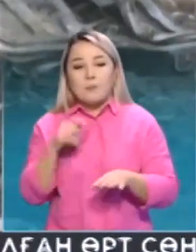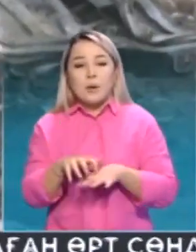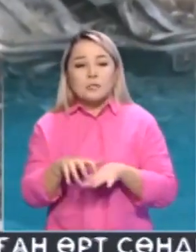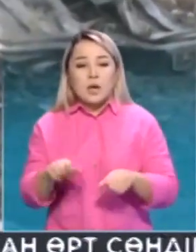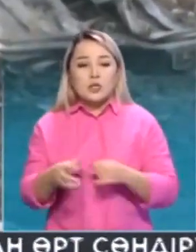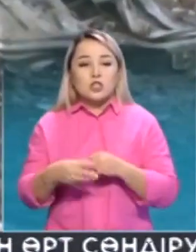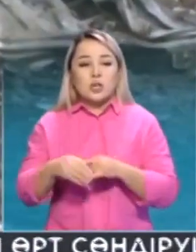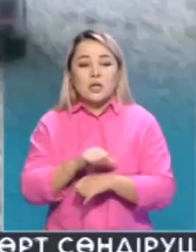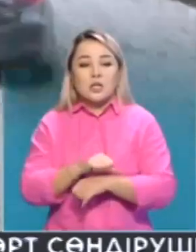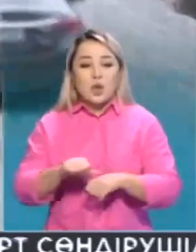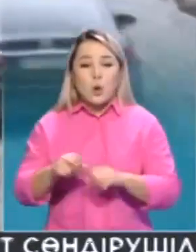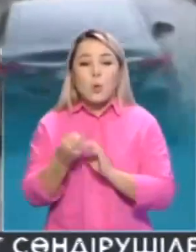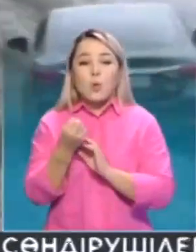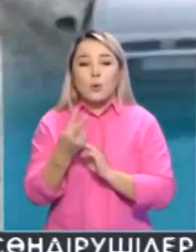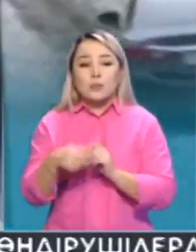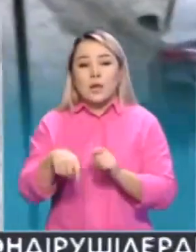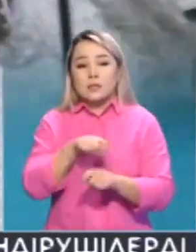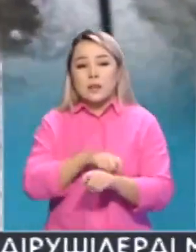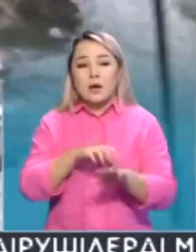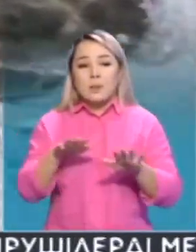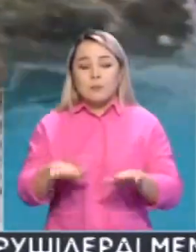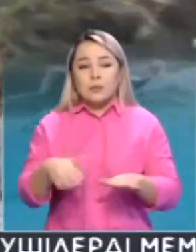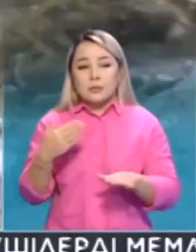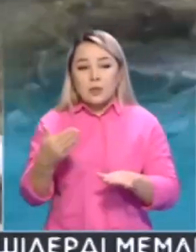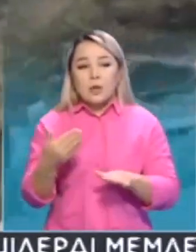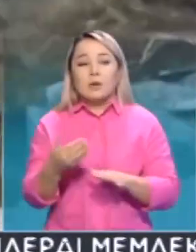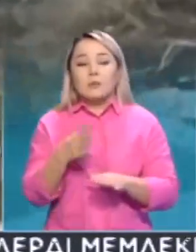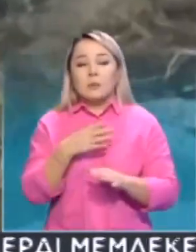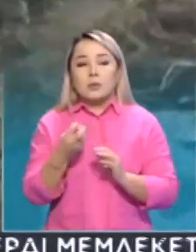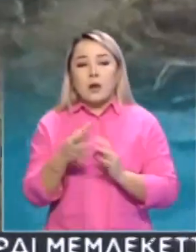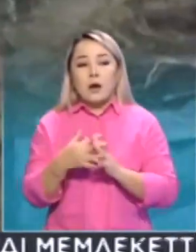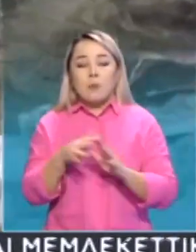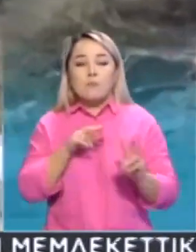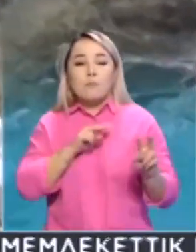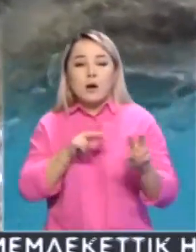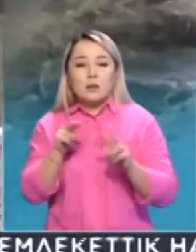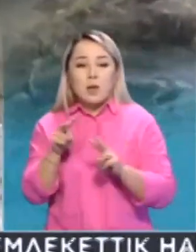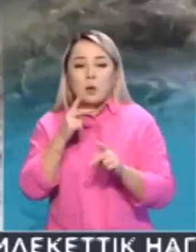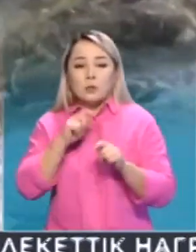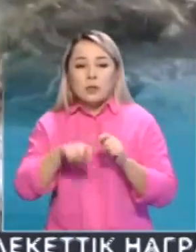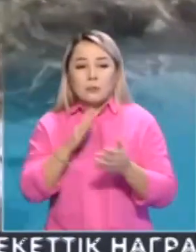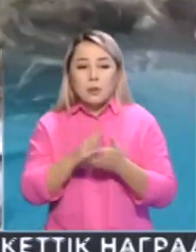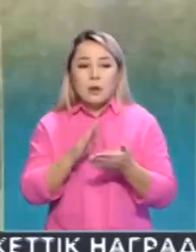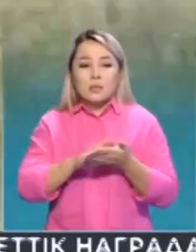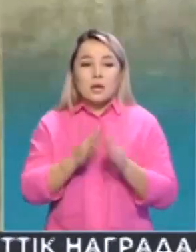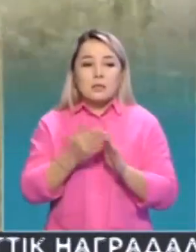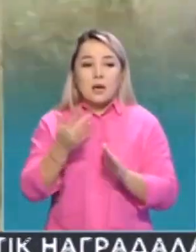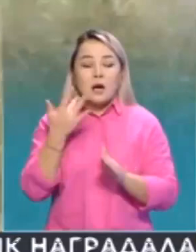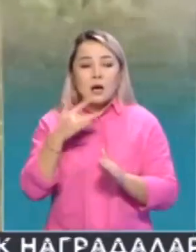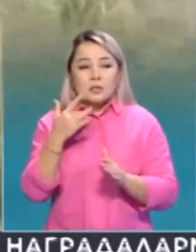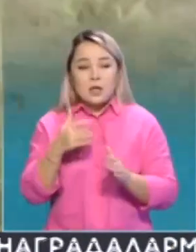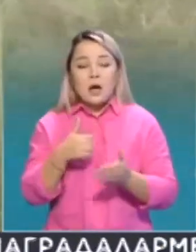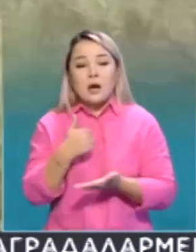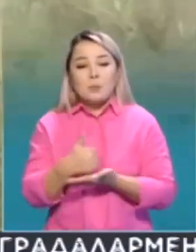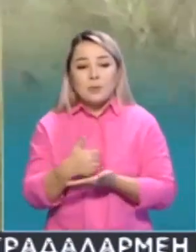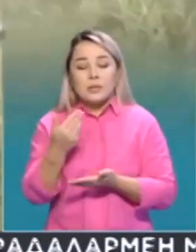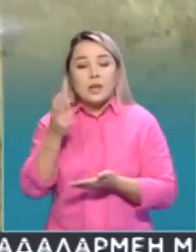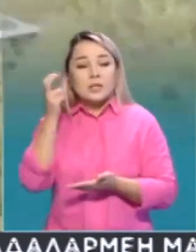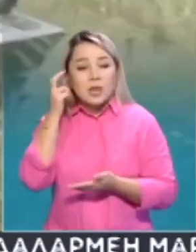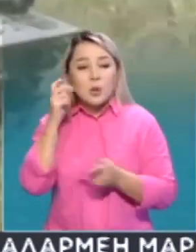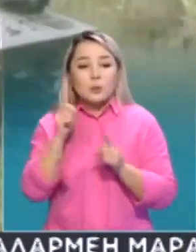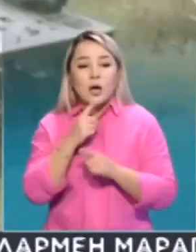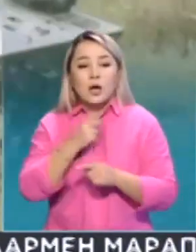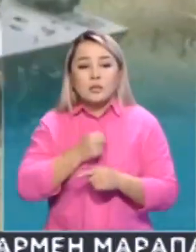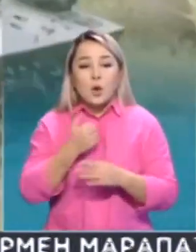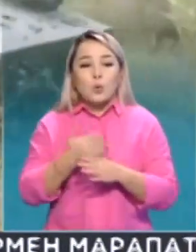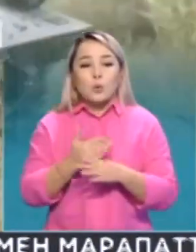алған территорияға 12 шақырым бойлай еніп, бірнеше ауылды бақылауға алды. Осындай шақта ақша әкімшілігі Киевке тағы